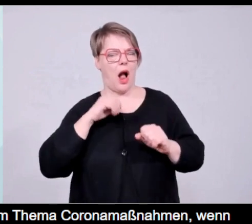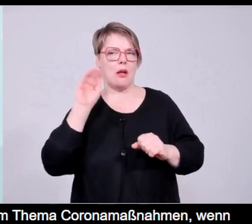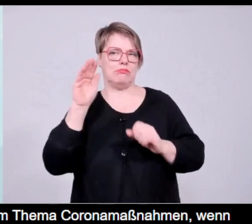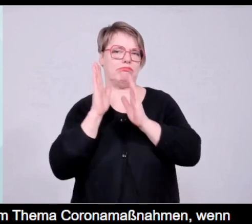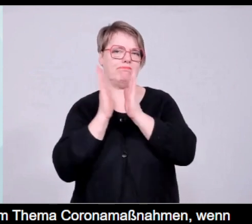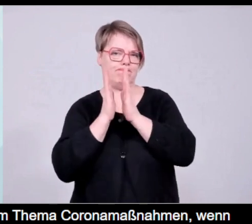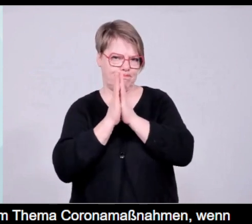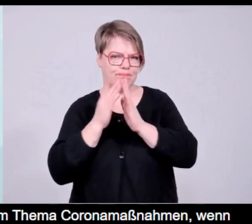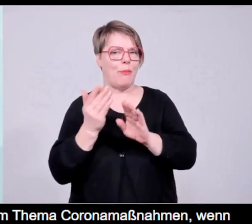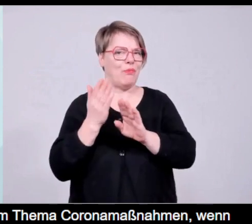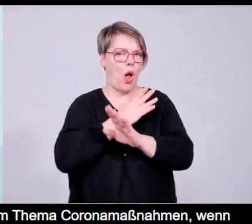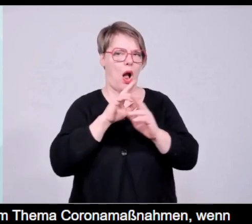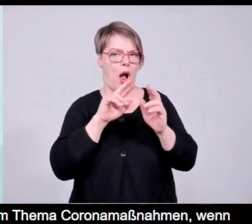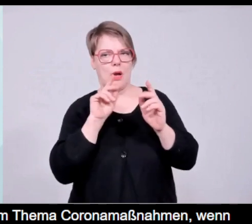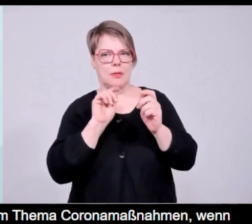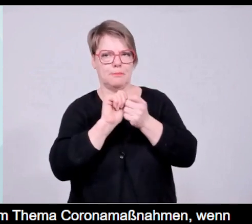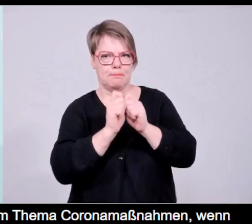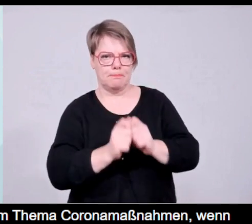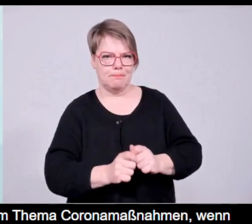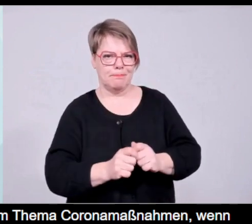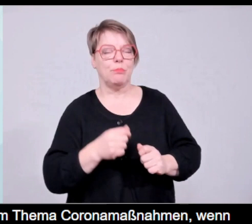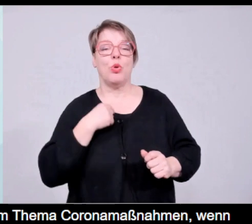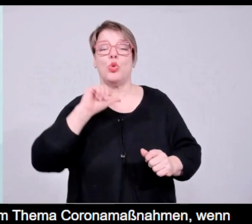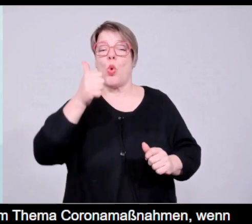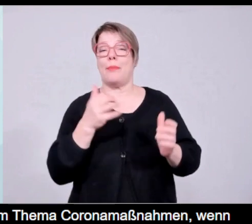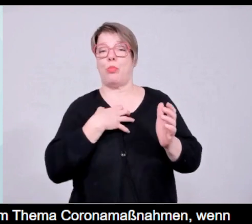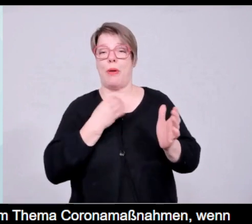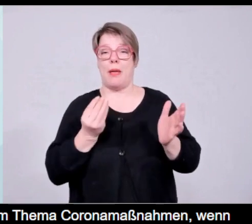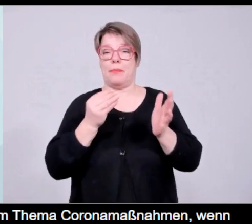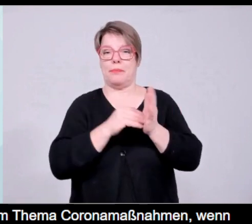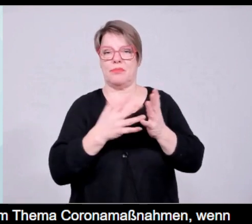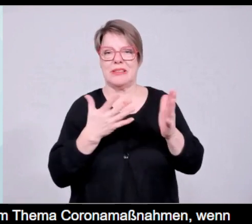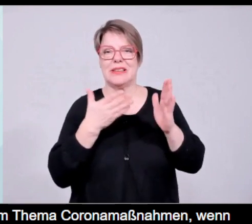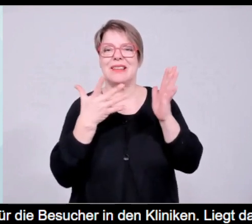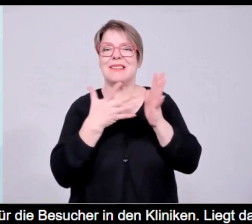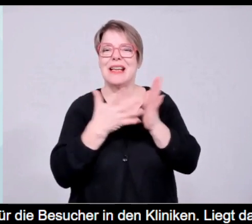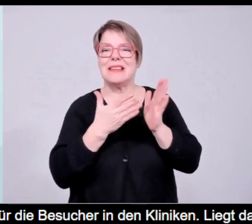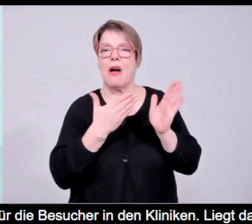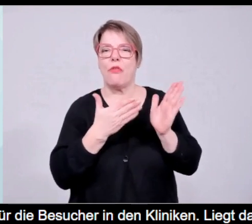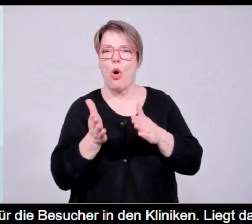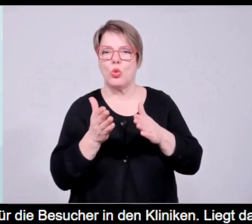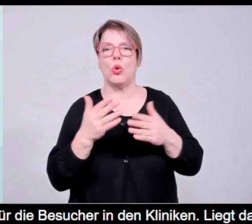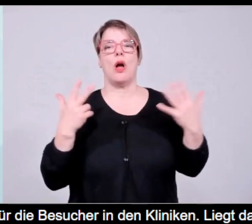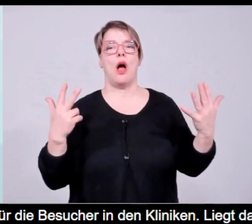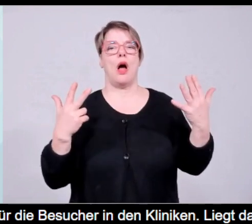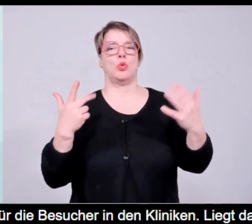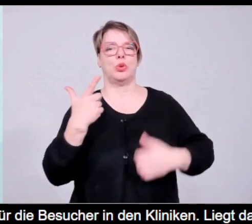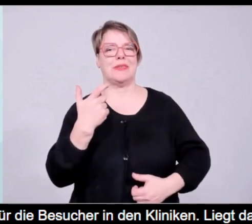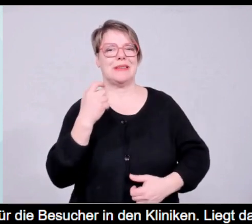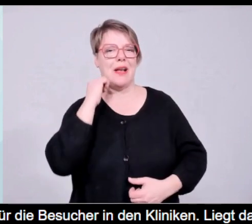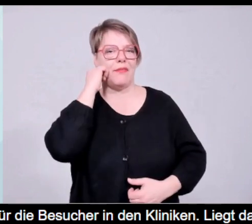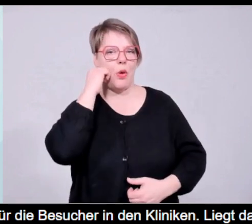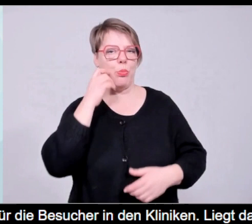selber zahlen, aber genau das wollte man ja nicht, dass dann an irgendeinem Euro auf einmal die Besuchsfrage scheitert. Deswegen müssen die Dinge angepasst werden